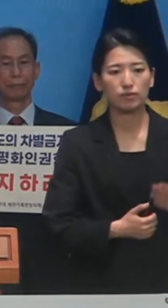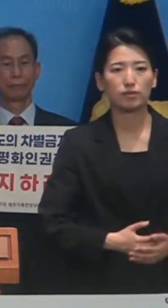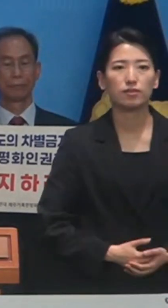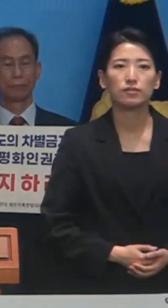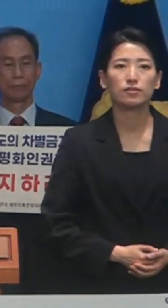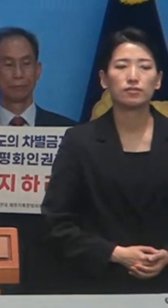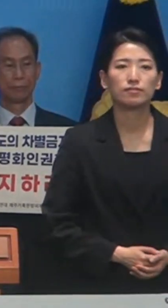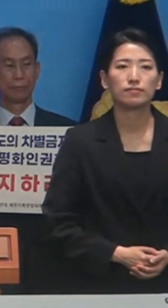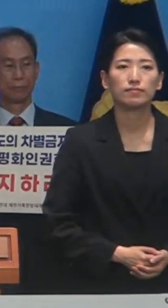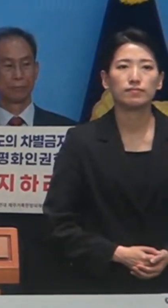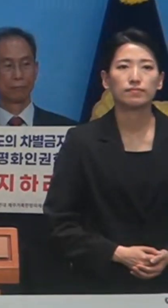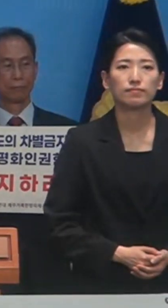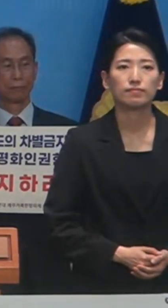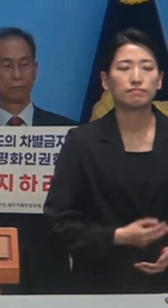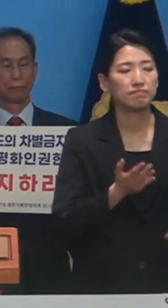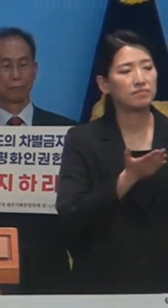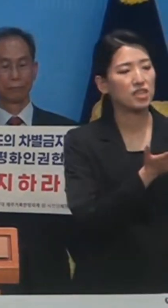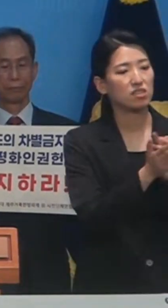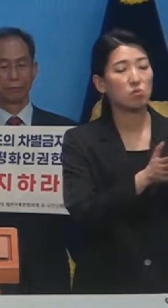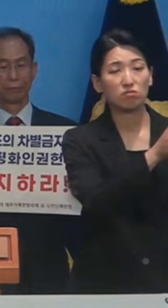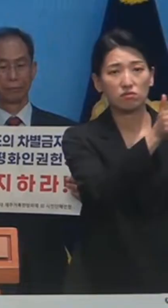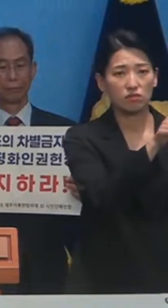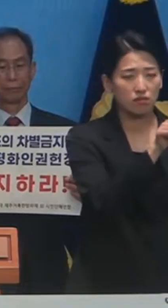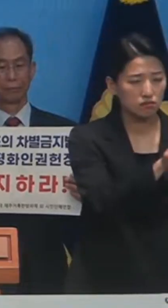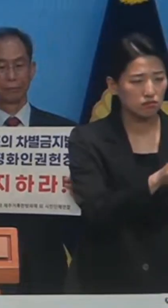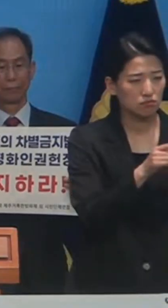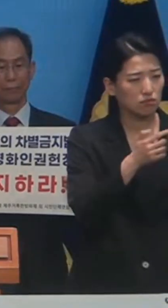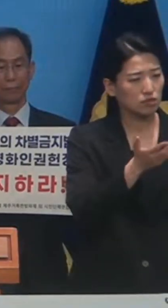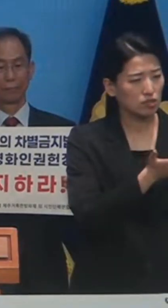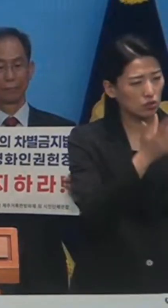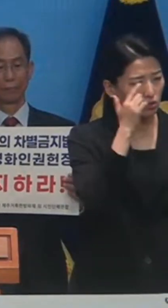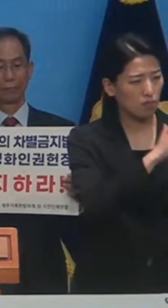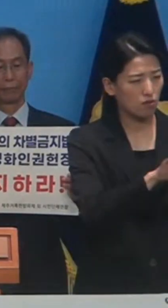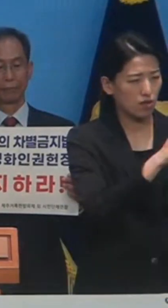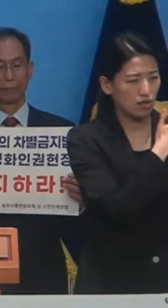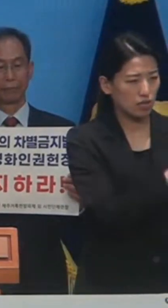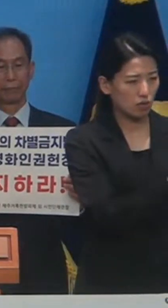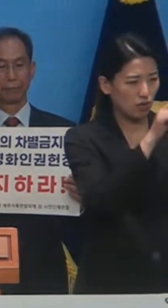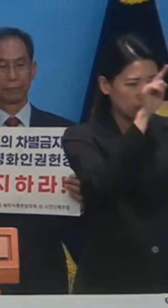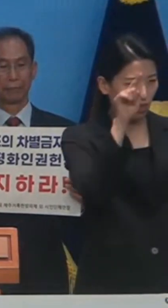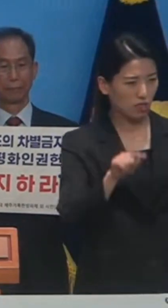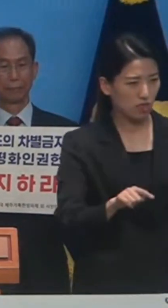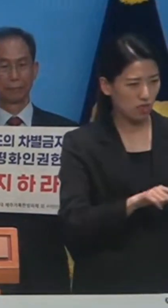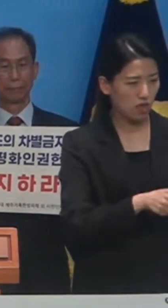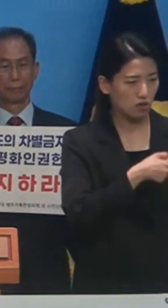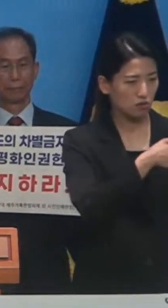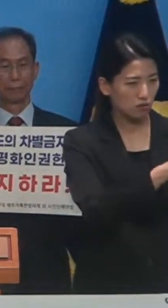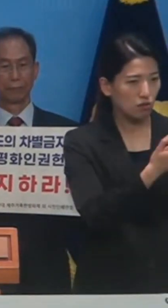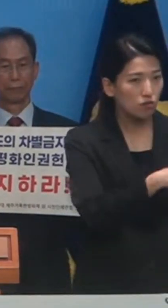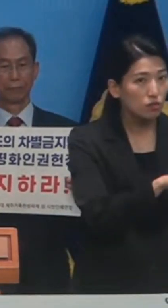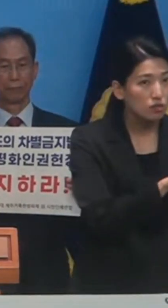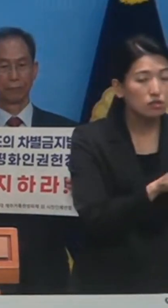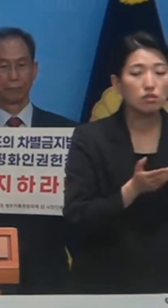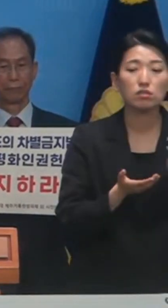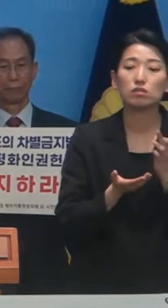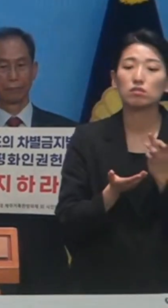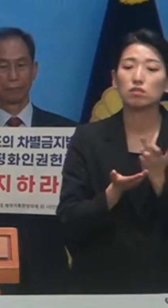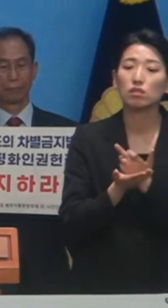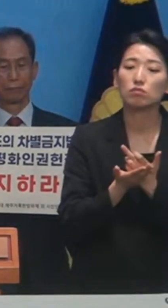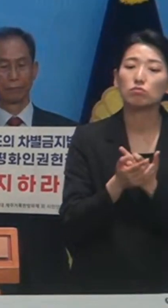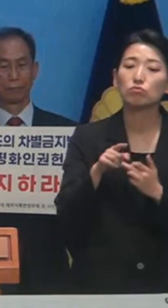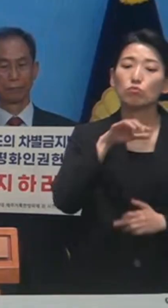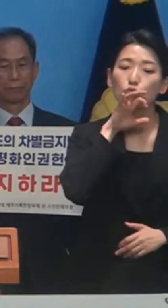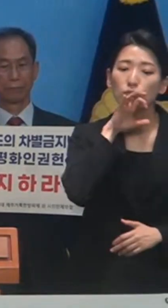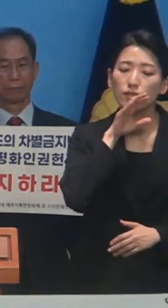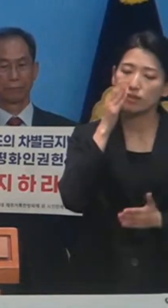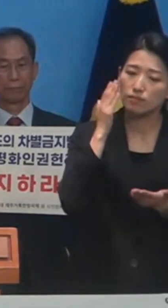말씀드린 대로 이렇게 오영훈 도지사는 제주평화인권헌장의 제정을 위해서 제주도민들에게 차별 행위와